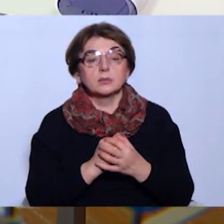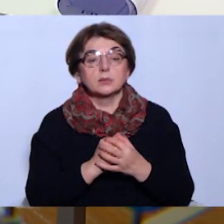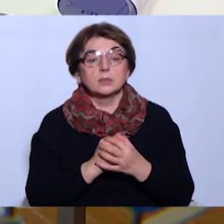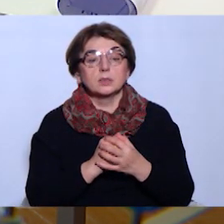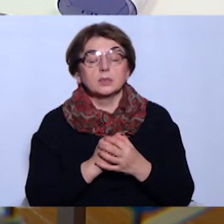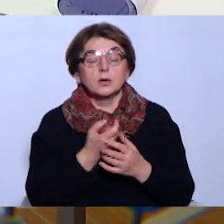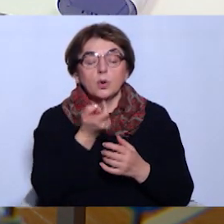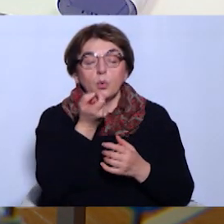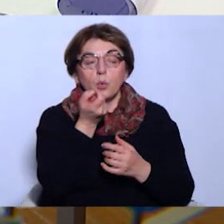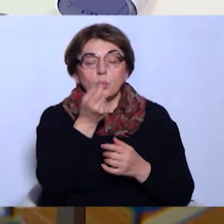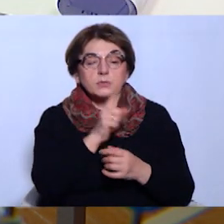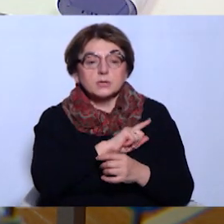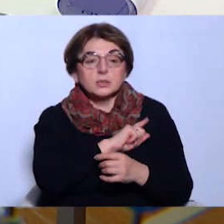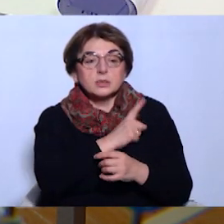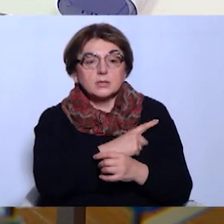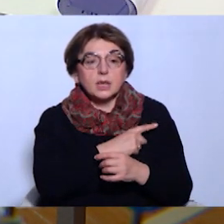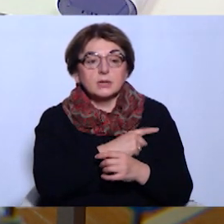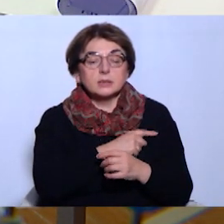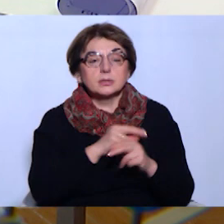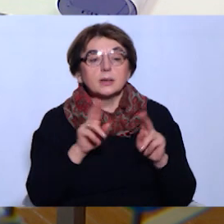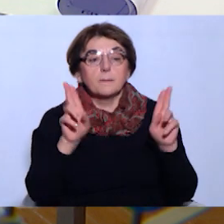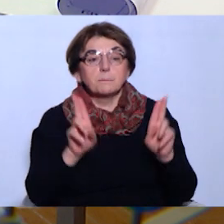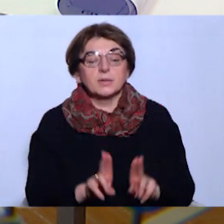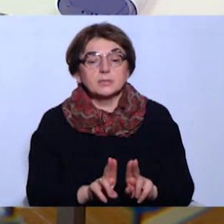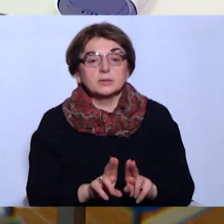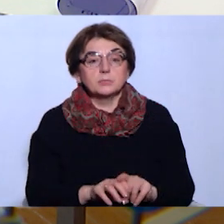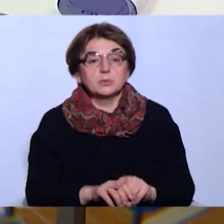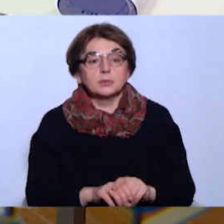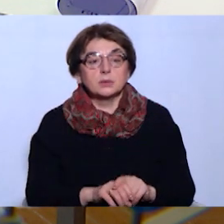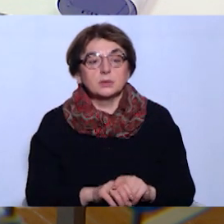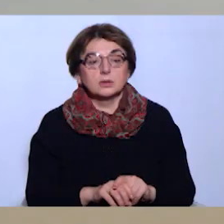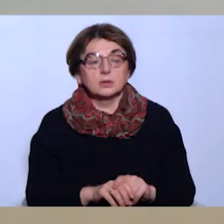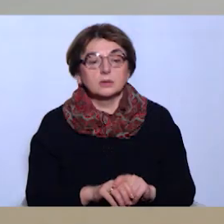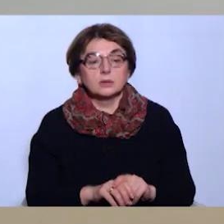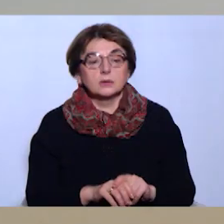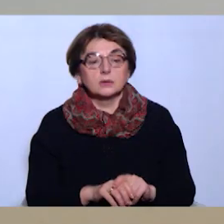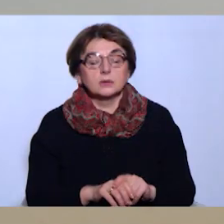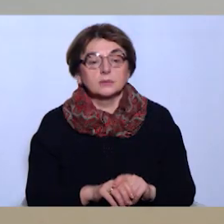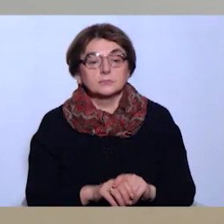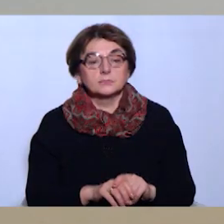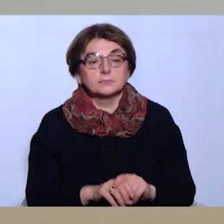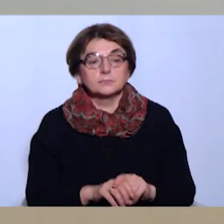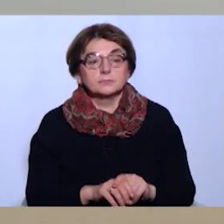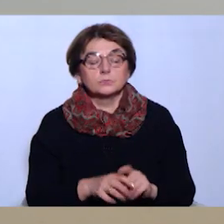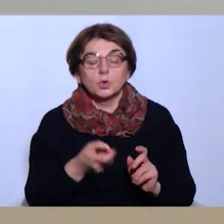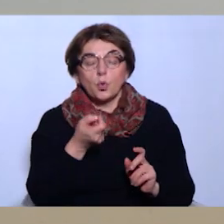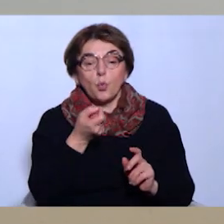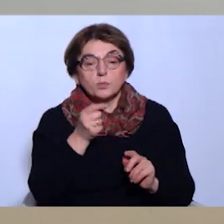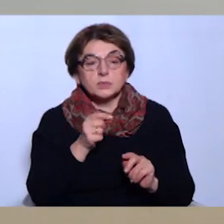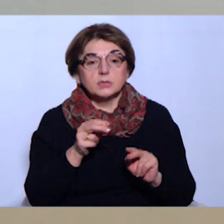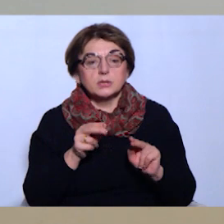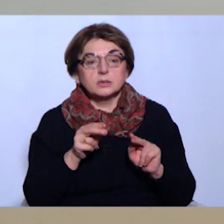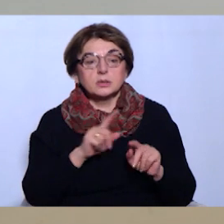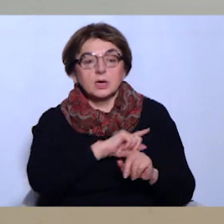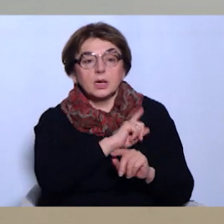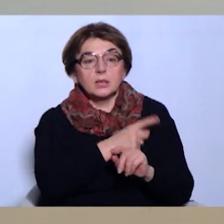არის უმცირესი ენერგიის პრინციპი. მოდით მე შემოკლებით დავწერ, უმცირესი ენერგიის პრინციპი.